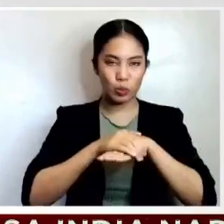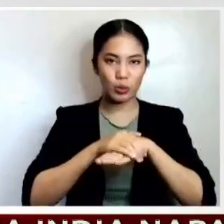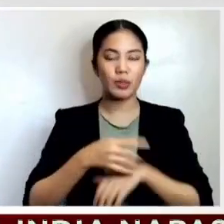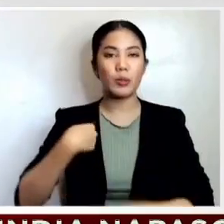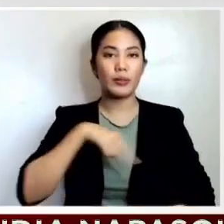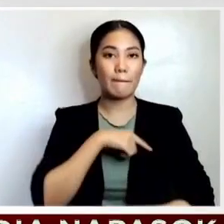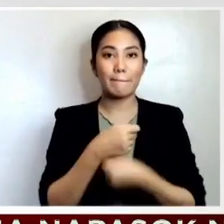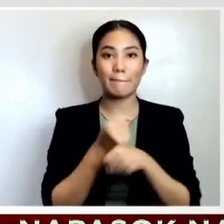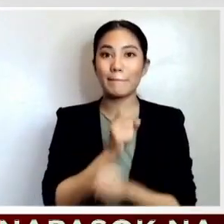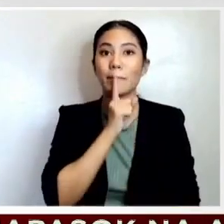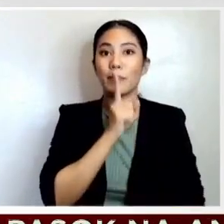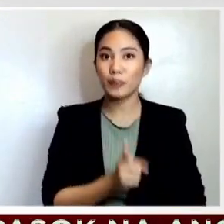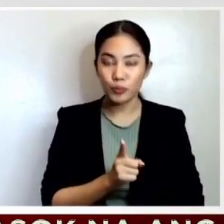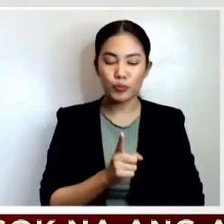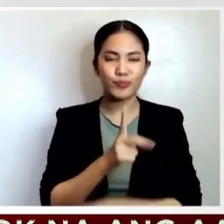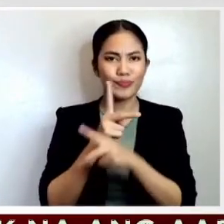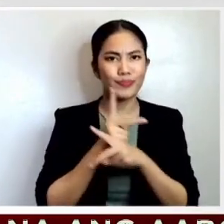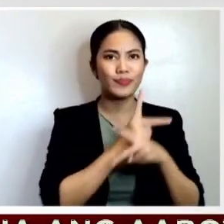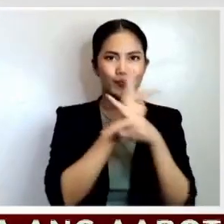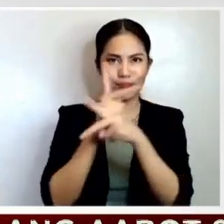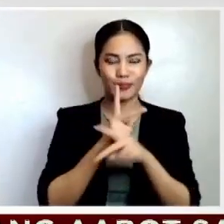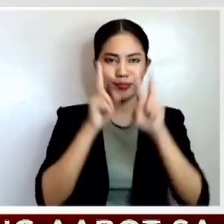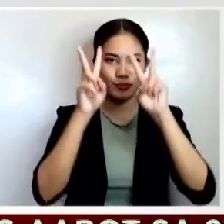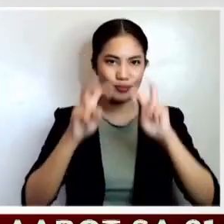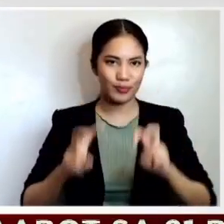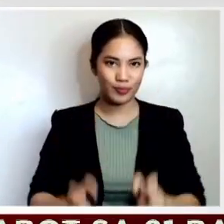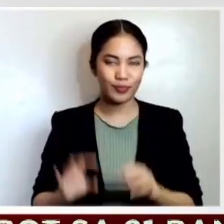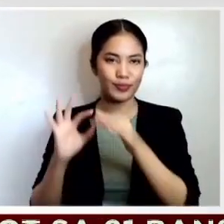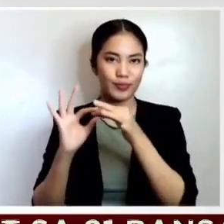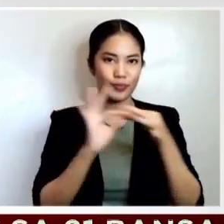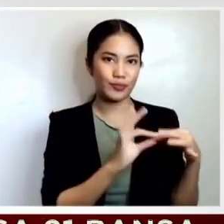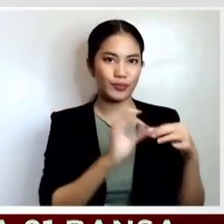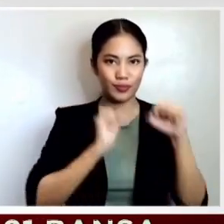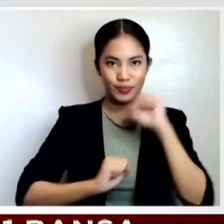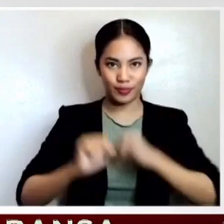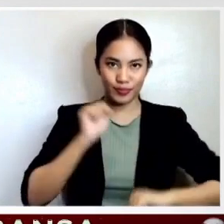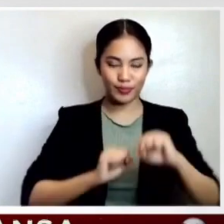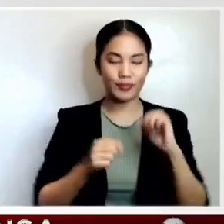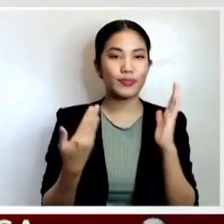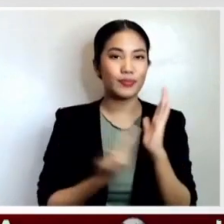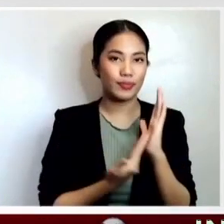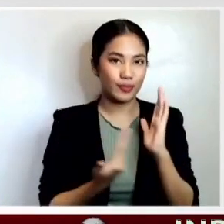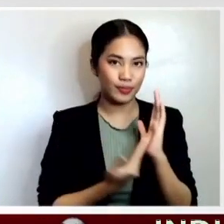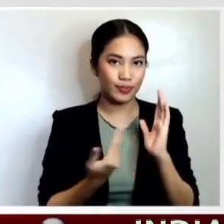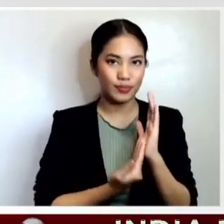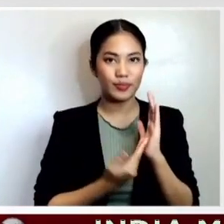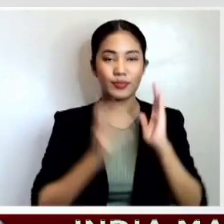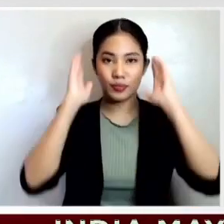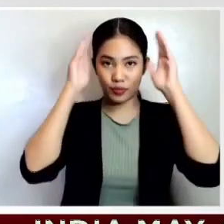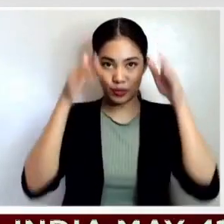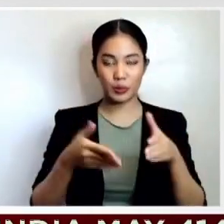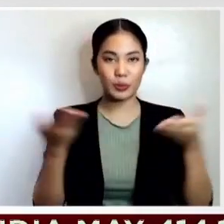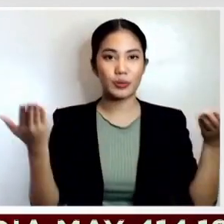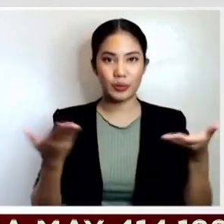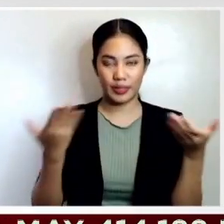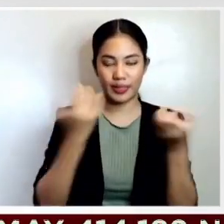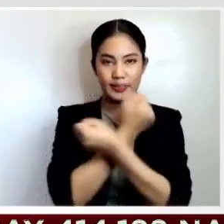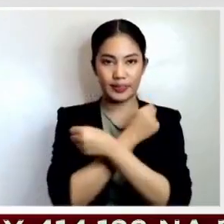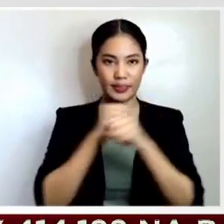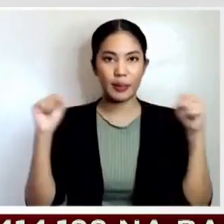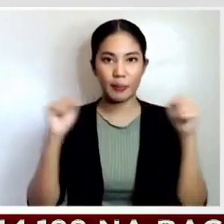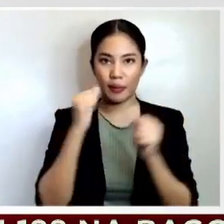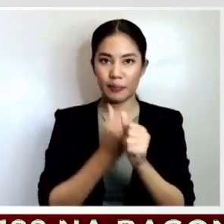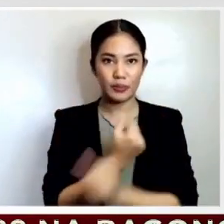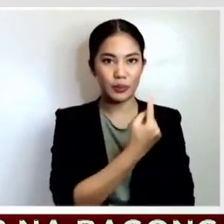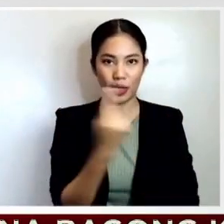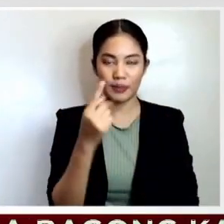itong pinag-aralan at ito po ay base sa siyentipikong ebidensya at nakatuon po sa kaligtasan ng lahat ng ating